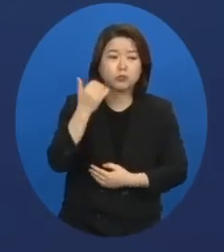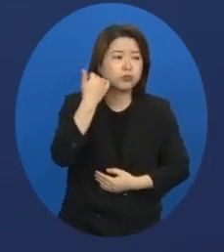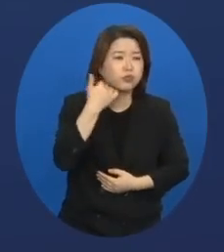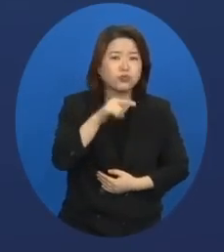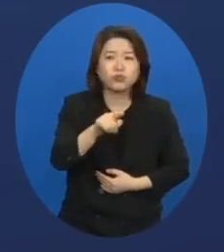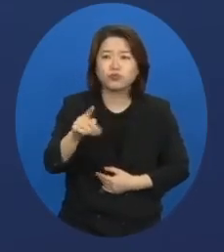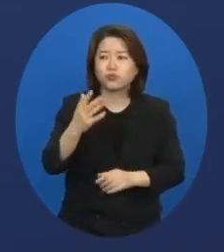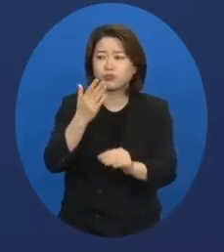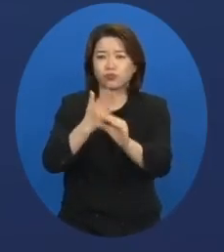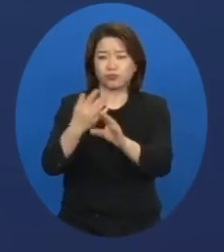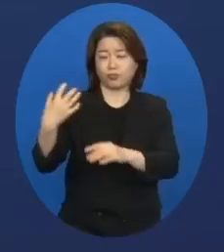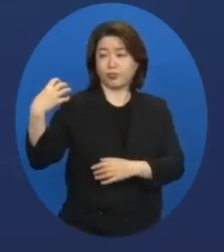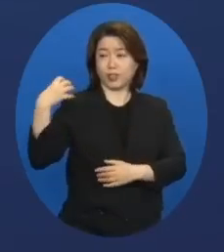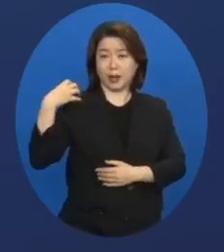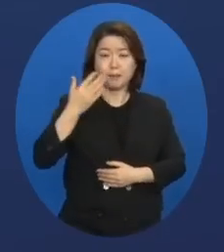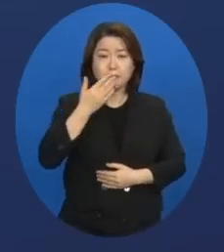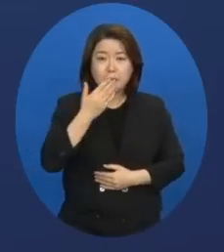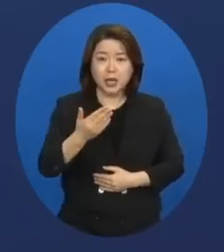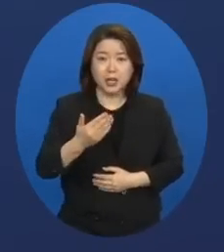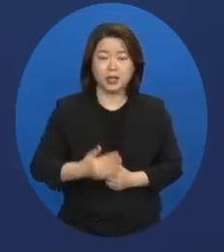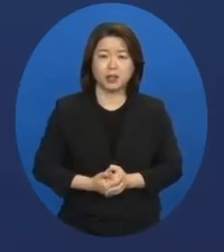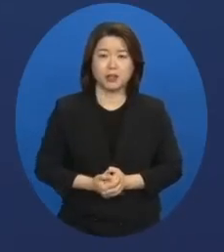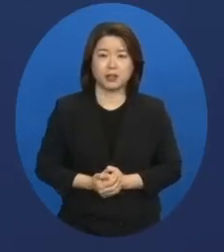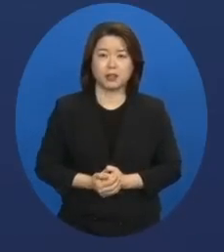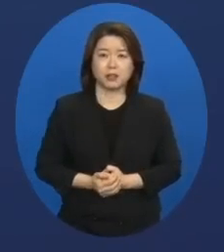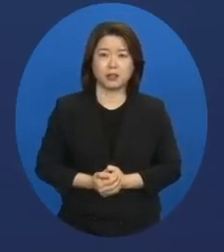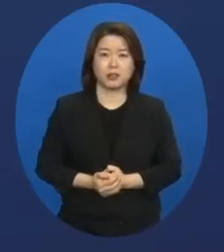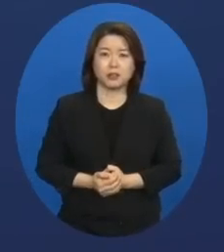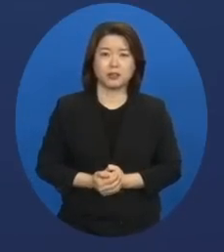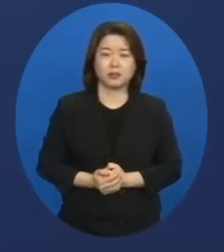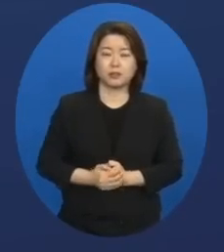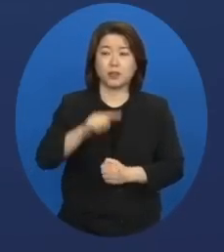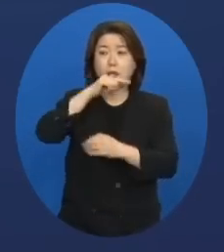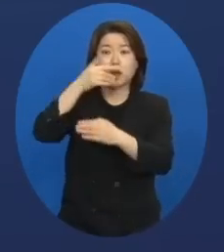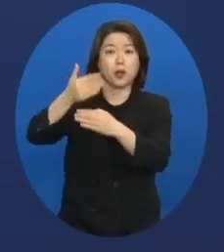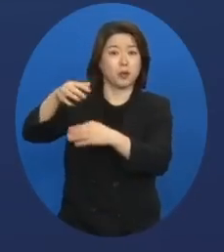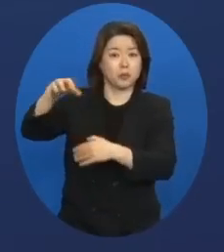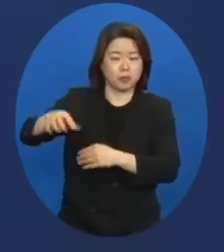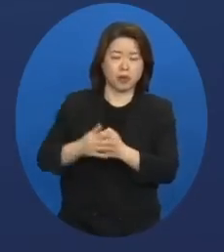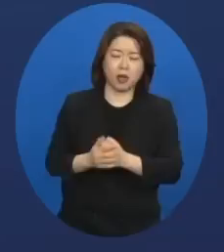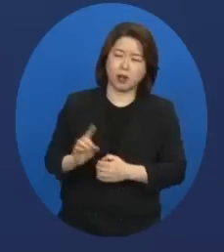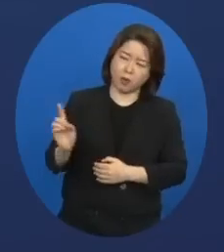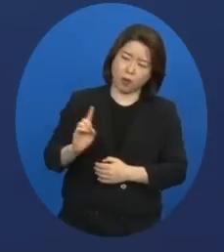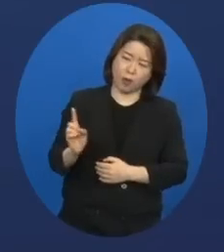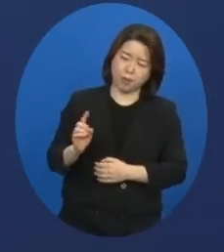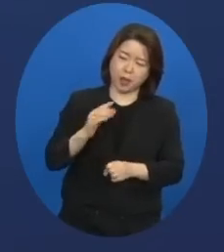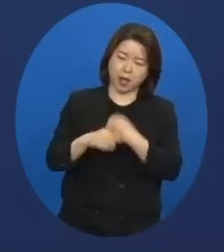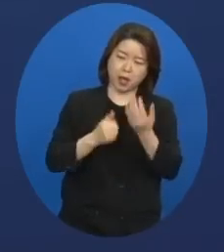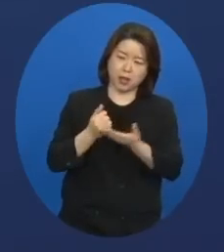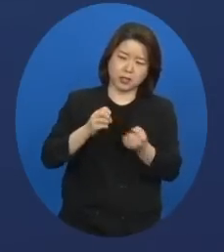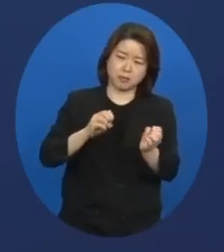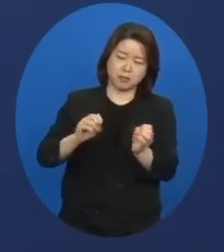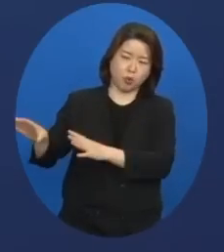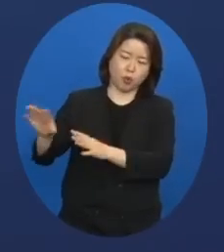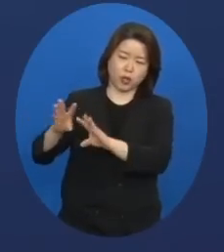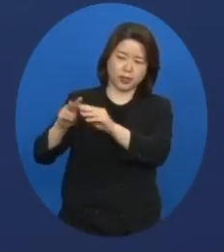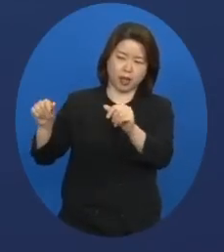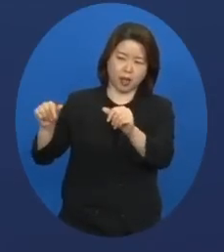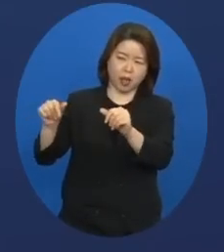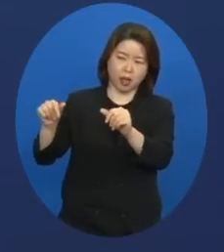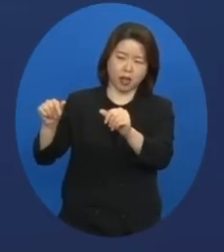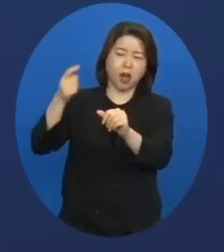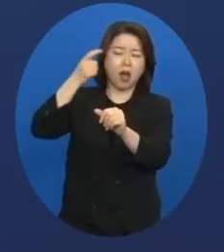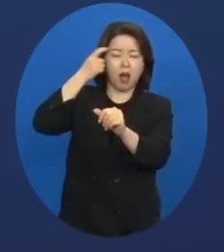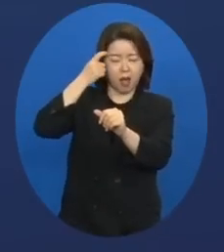누구가 중심에 대해서 감당할 수 있습니까? 북한은 어쩌면 하나님이 버린 땅인가